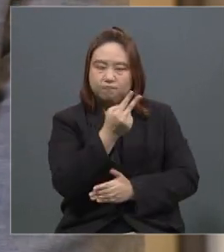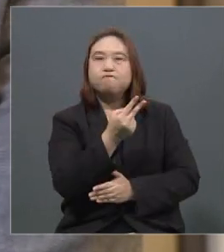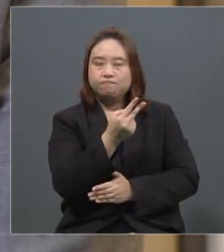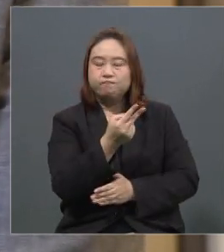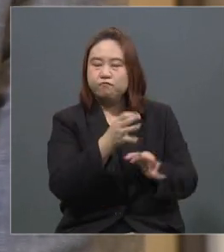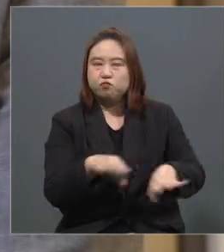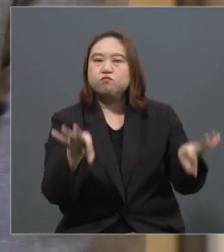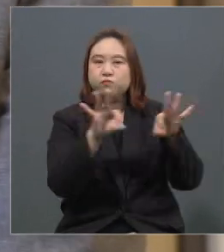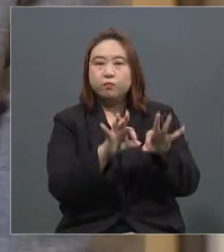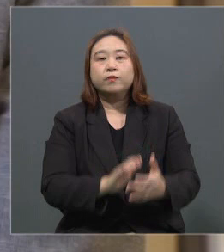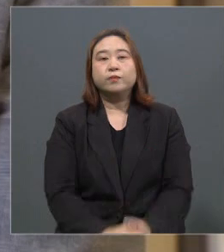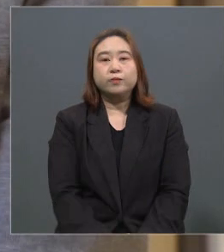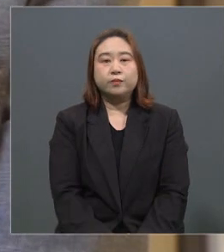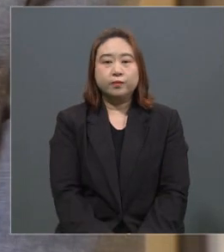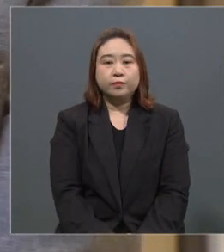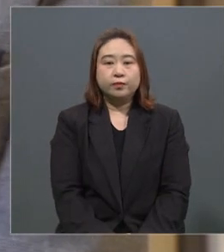usc